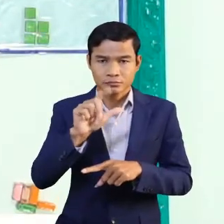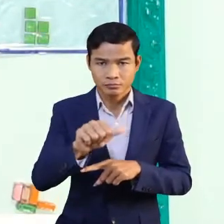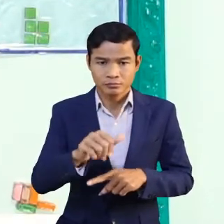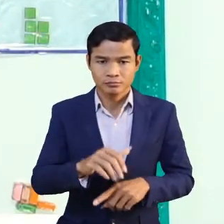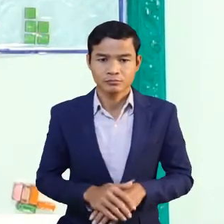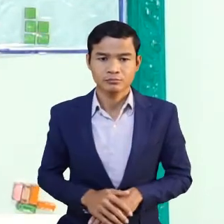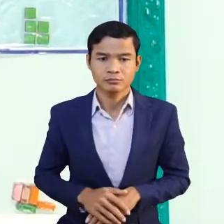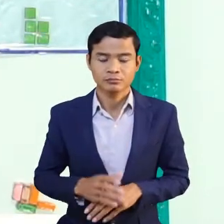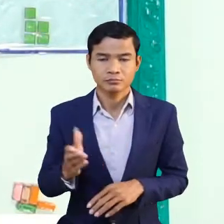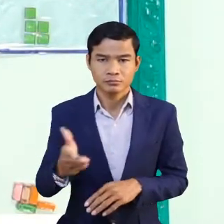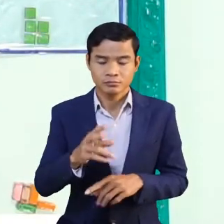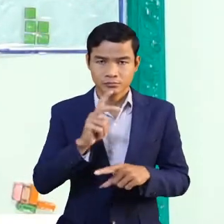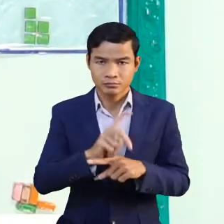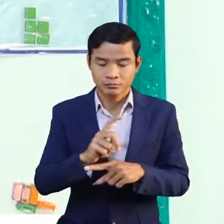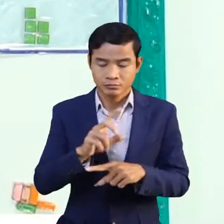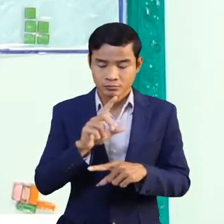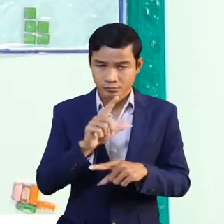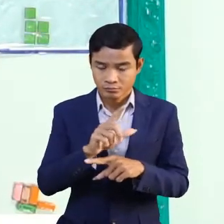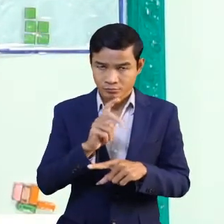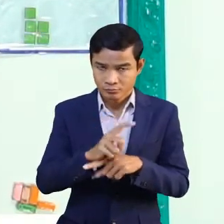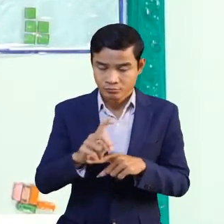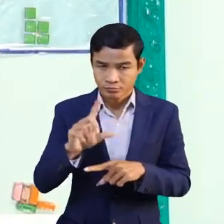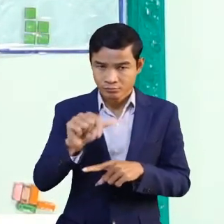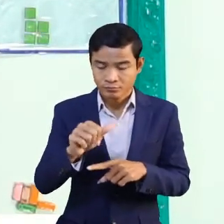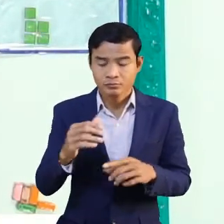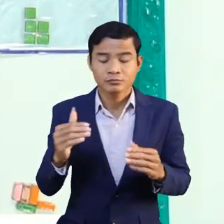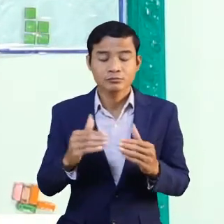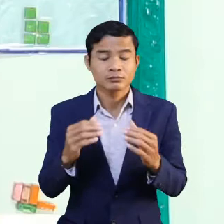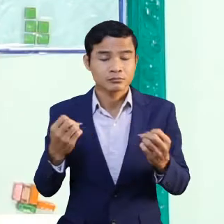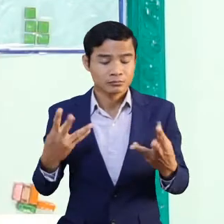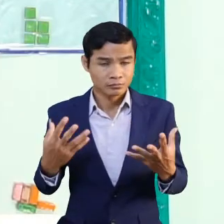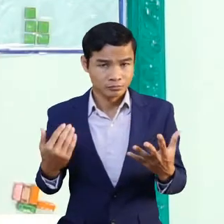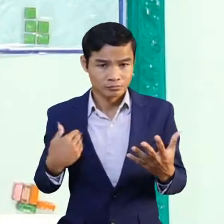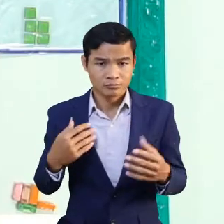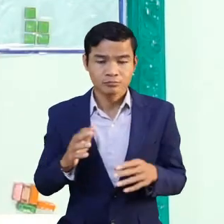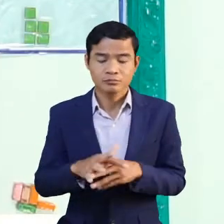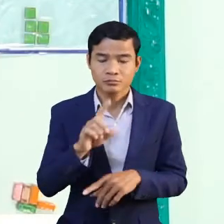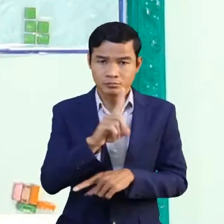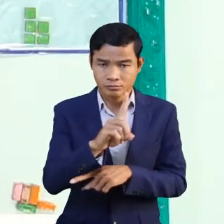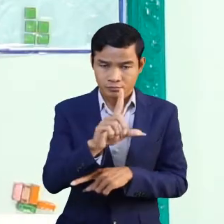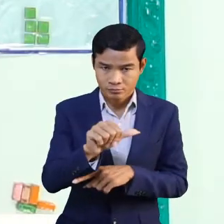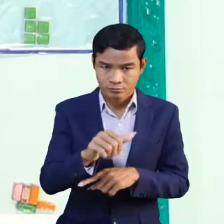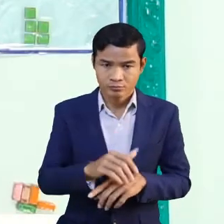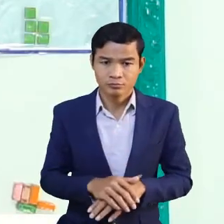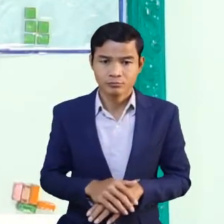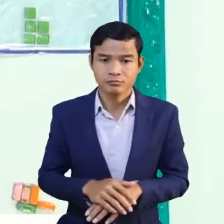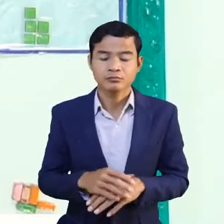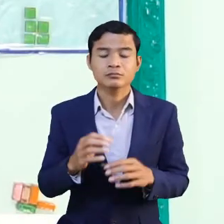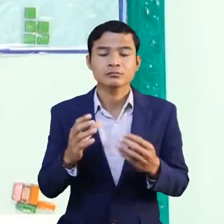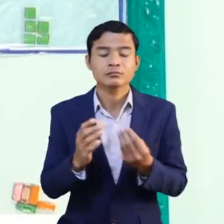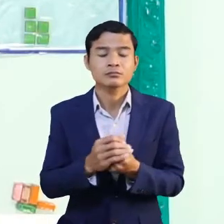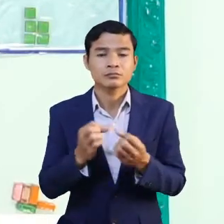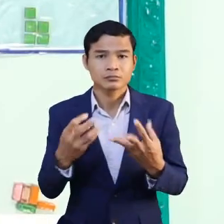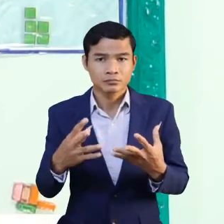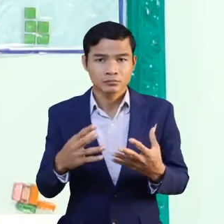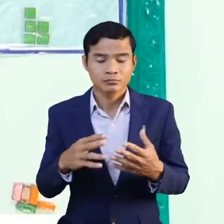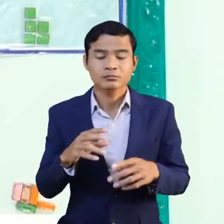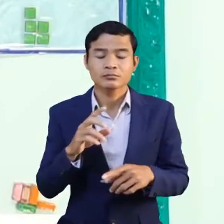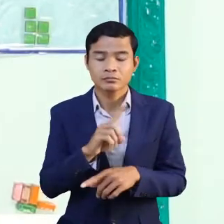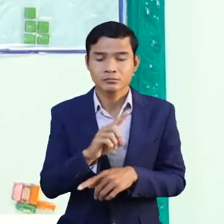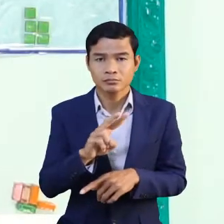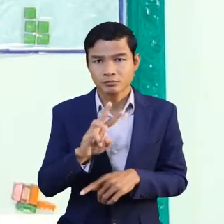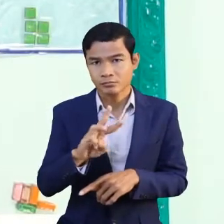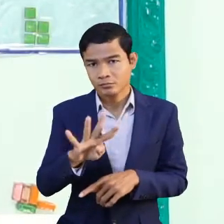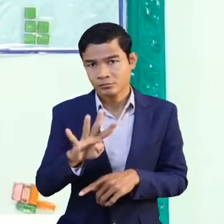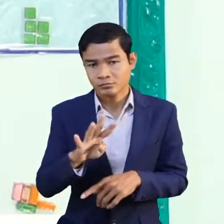100ចាខ្ទង់100អញ្ចឹងខ្ទង់100មានប៉ុន្មានកូននេះចា1ទេគឺ100ចាខាងក្រោមនេះមានចំនួន